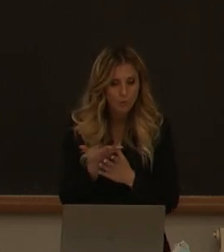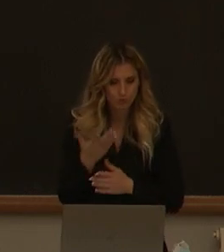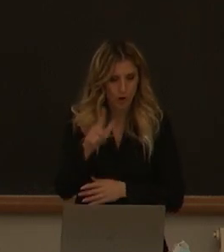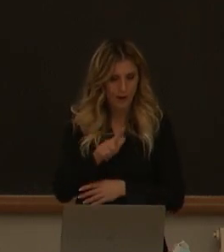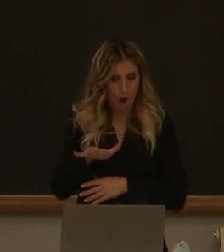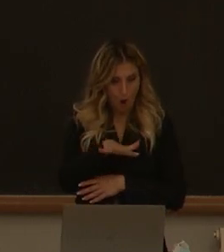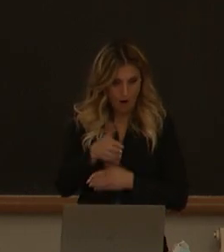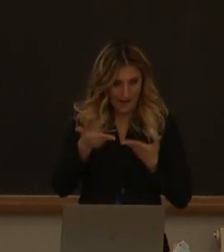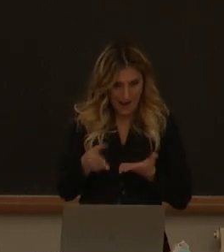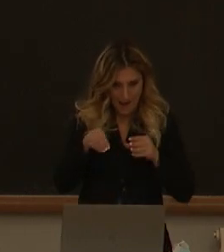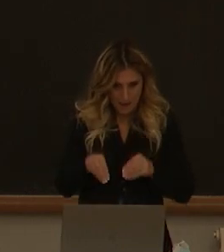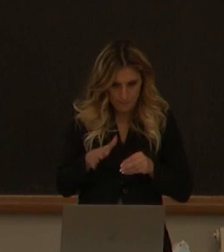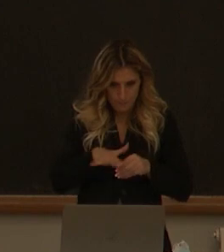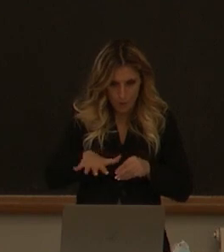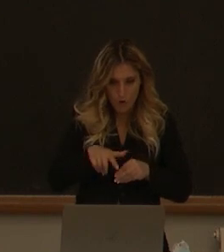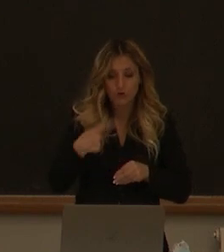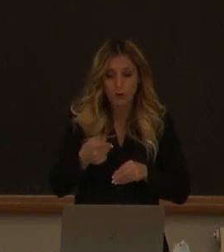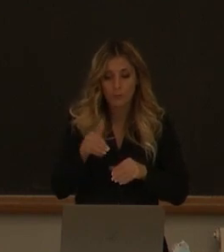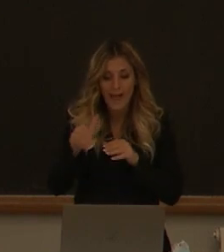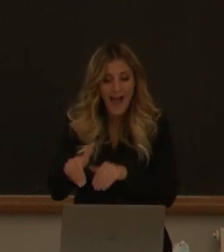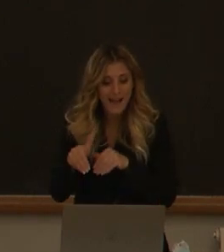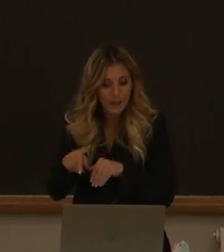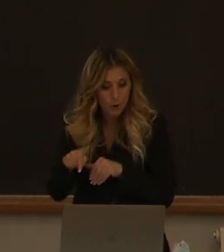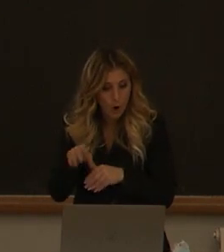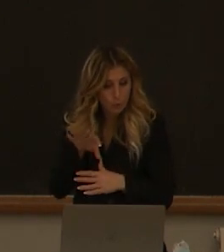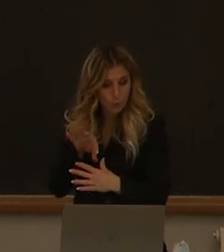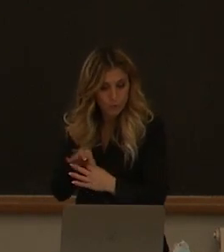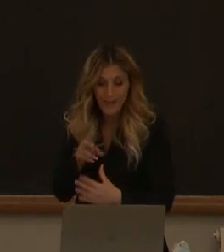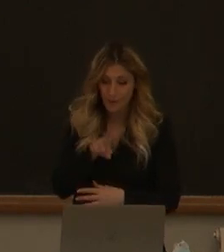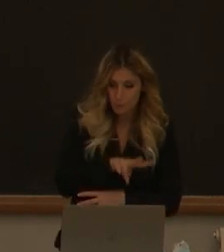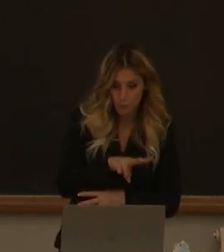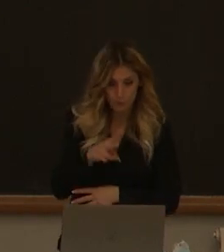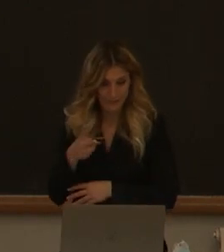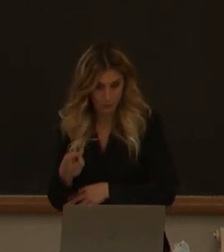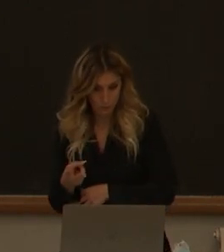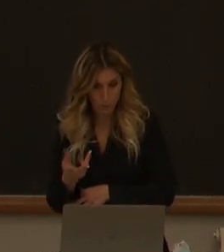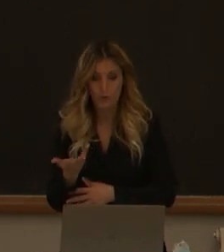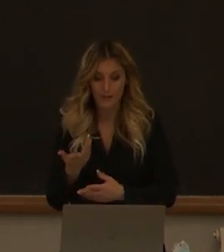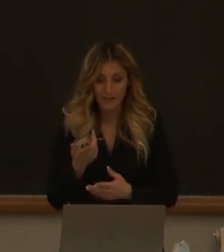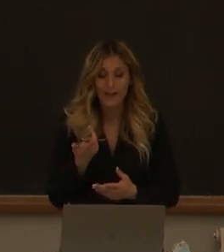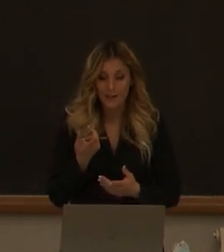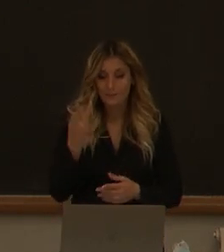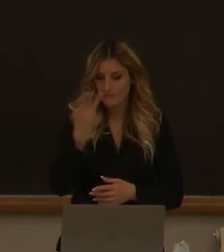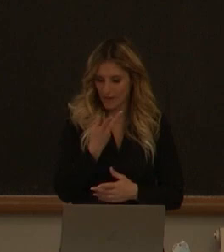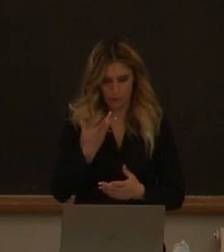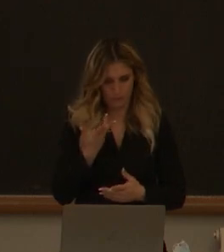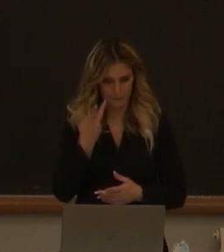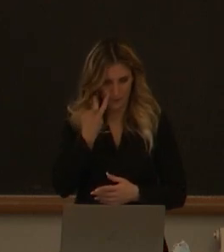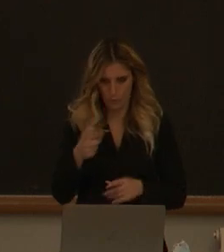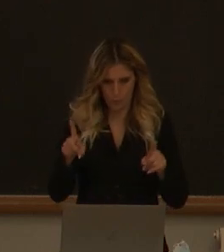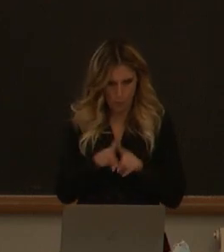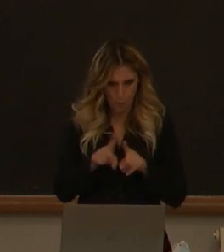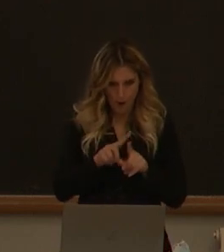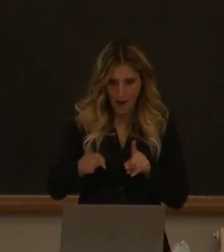parte un'agricoltura intensiva sostenibile, sono entrambi aspetti della stessa medaglia che in qualche